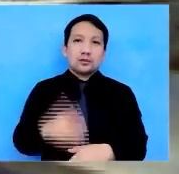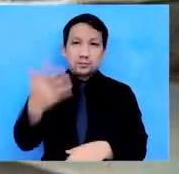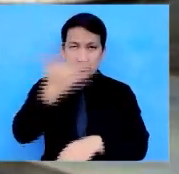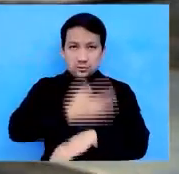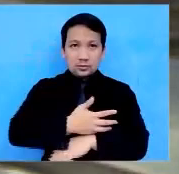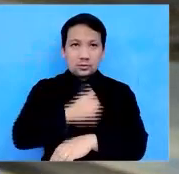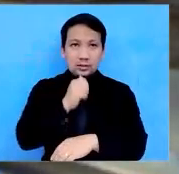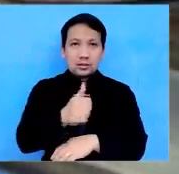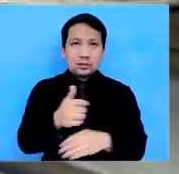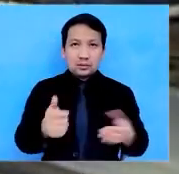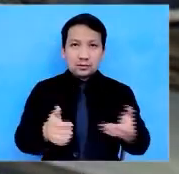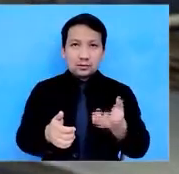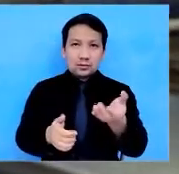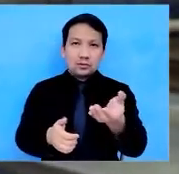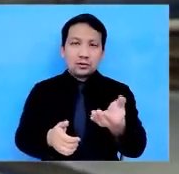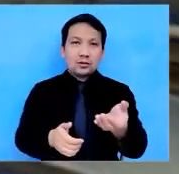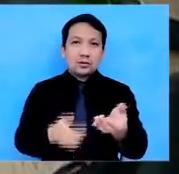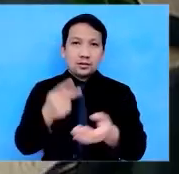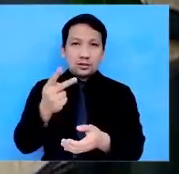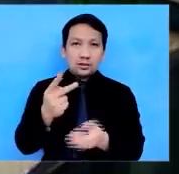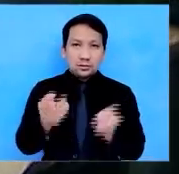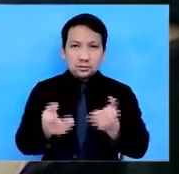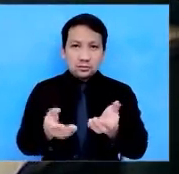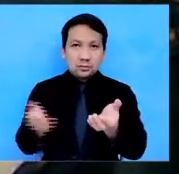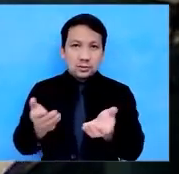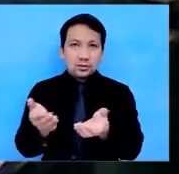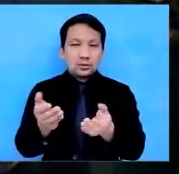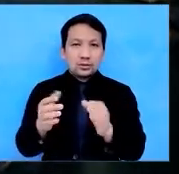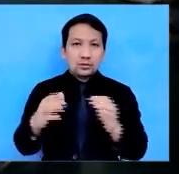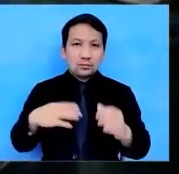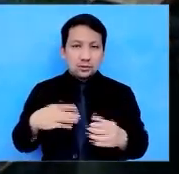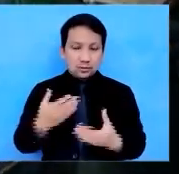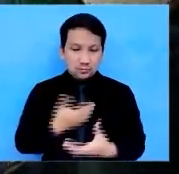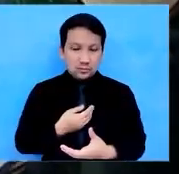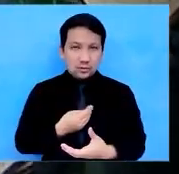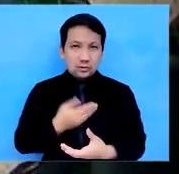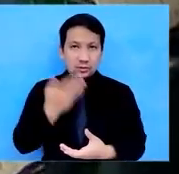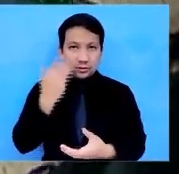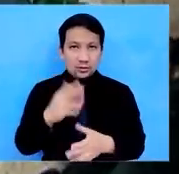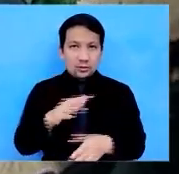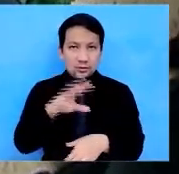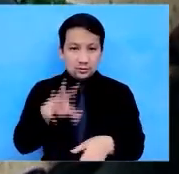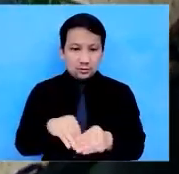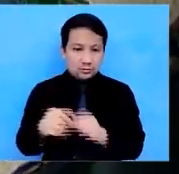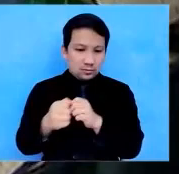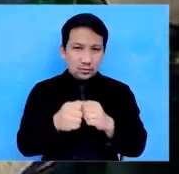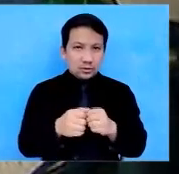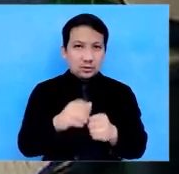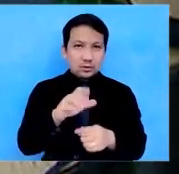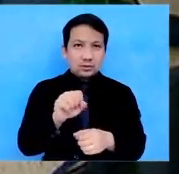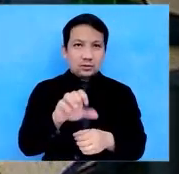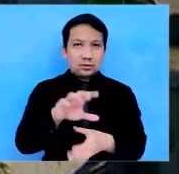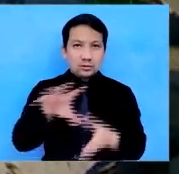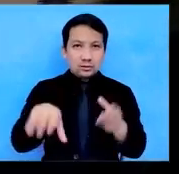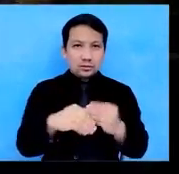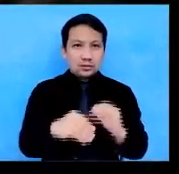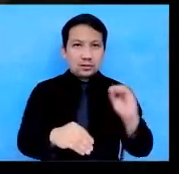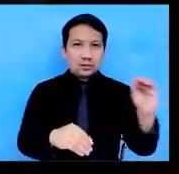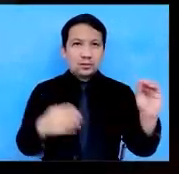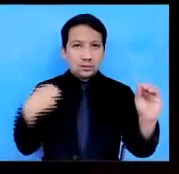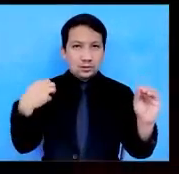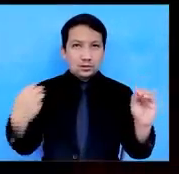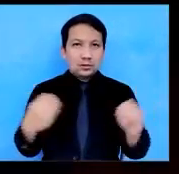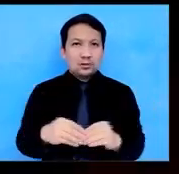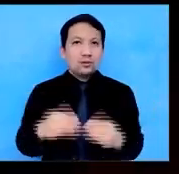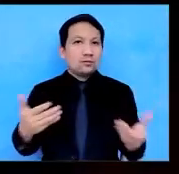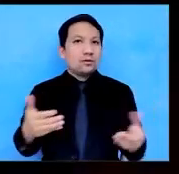hindi pumapalaot ang 2 fishing boat ni Teves dahil takot ang mga tauhan niyang madamay sa kasong kinakaharap ng kanilang amo. Wala